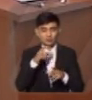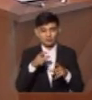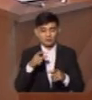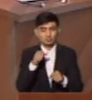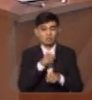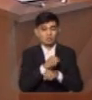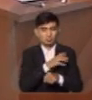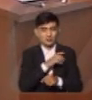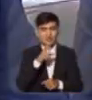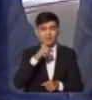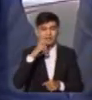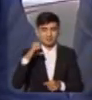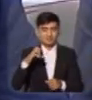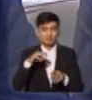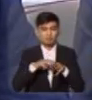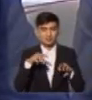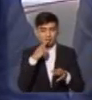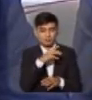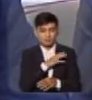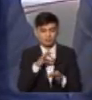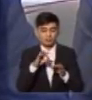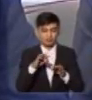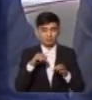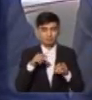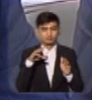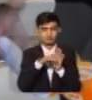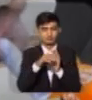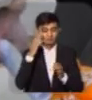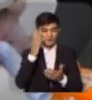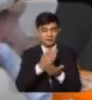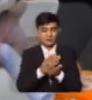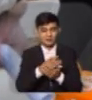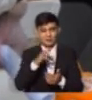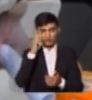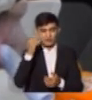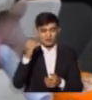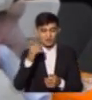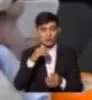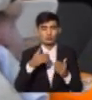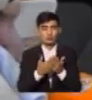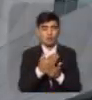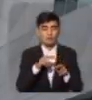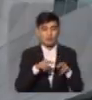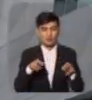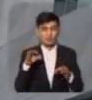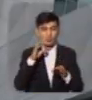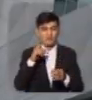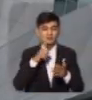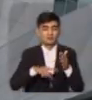төрағаның айтуынша ЖСДП енді ұлттық кеңеске қосылуға ұмтылып жатыр екен. Ал Мамай құрмақшы жаңа партияға да күмәнмен қарайтындар